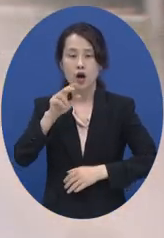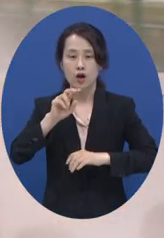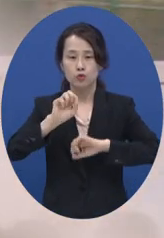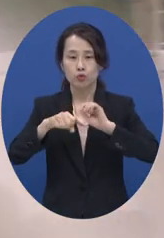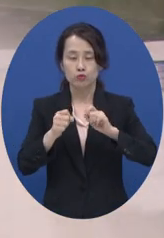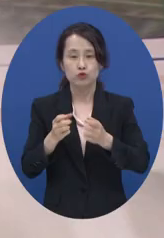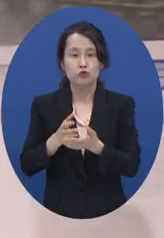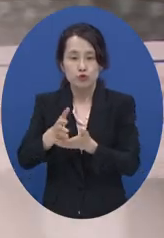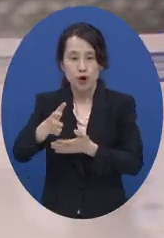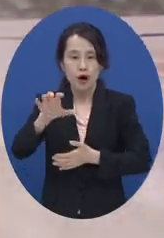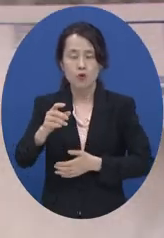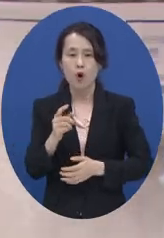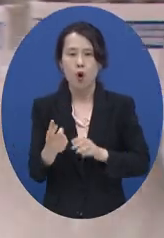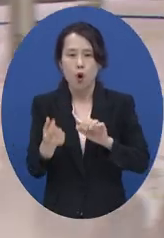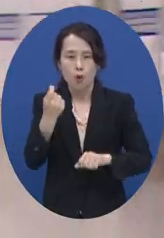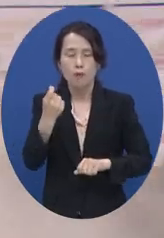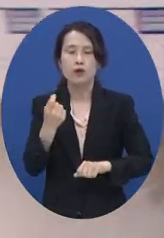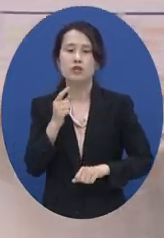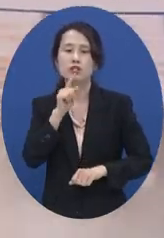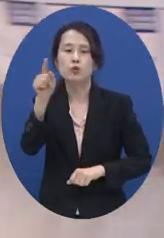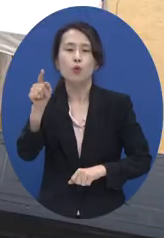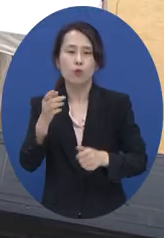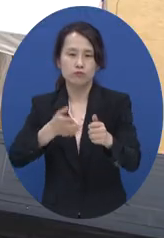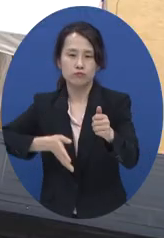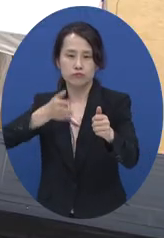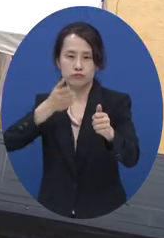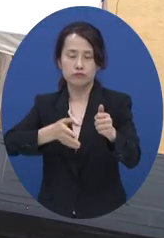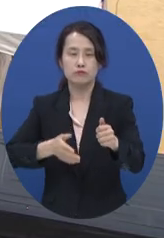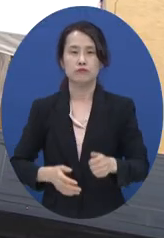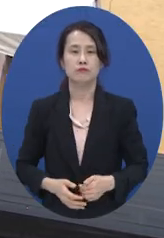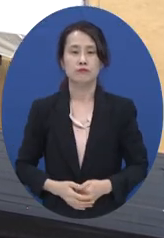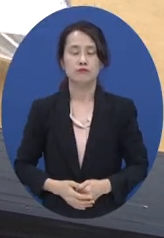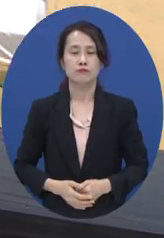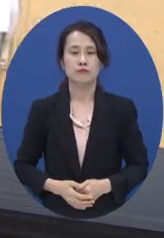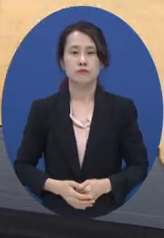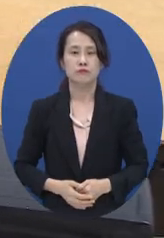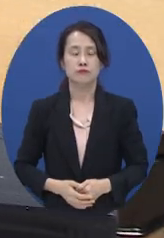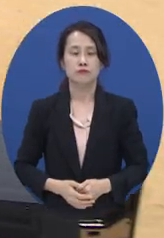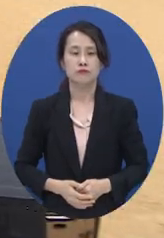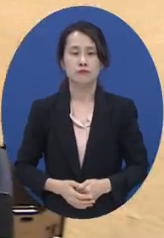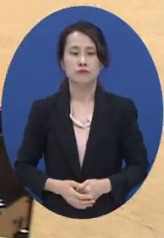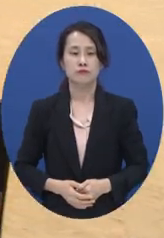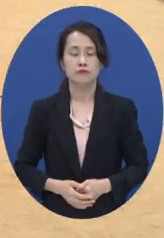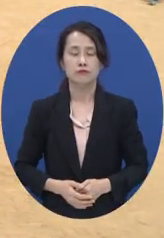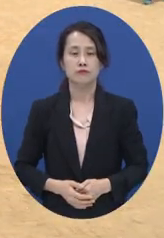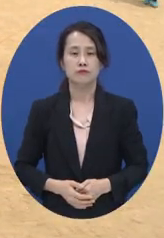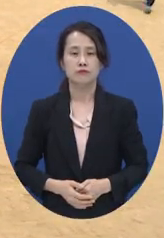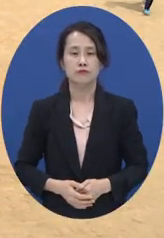동물방역위생과로 즉시 신고해야 한다고 당부했습니다. 경기 GTV 한선지입니다.